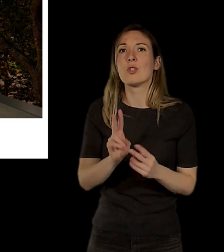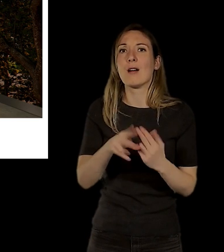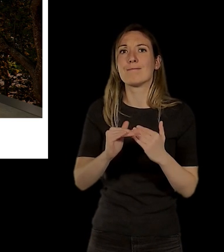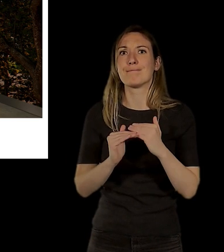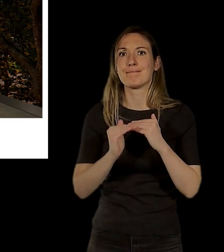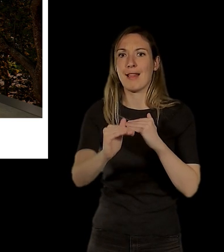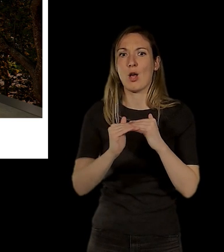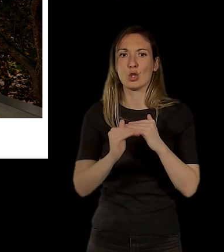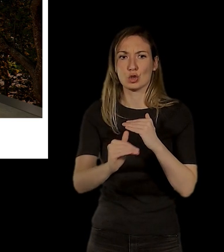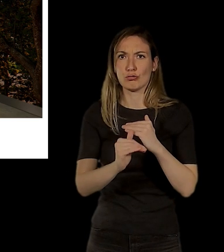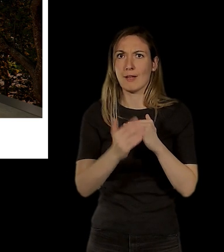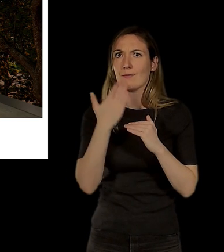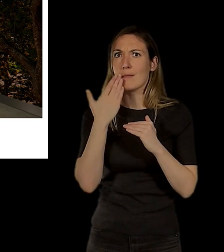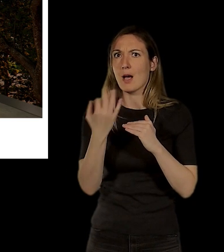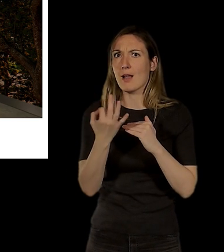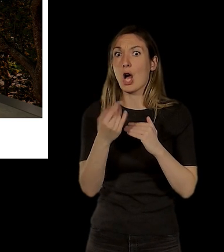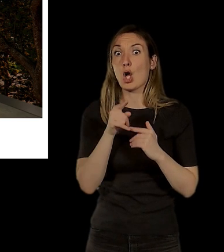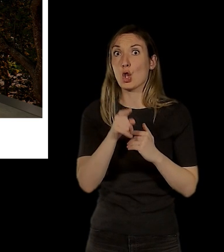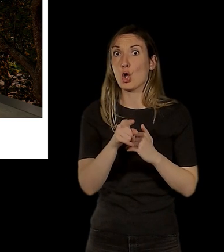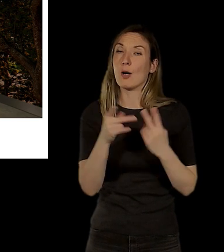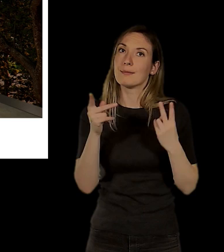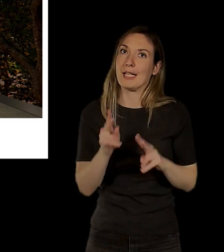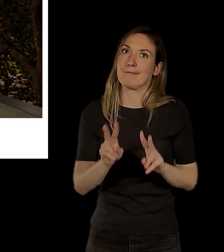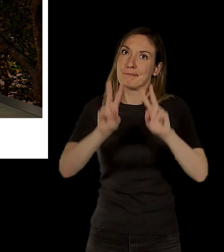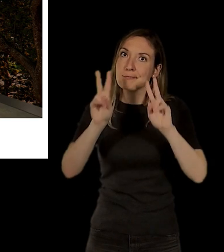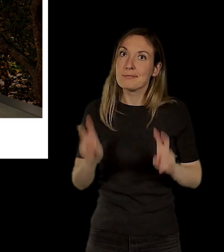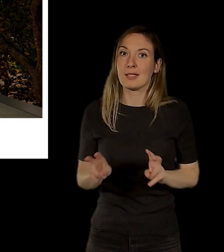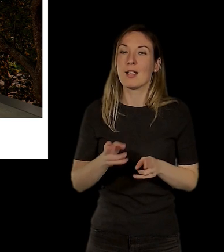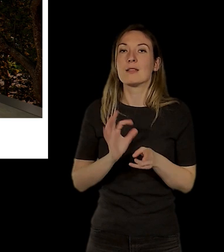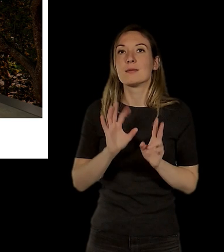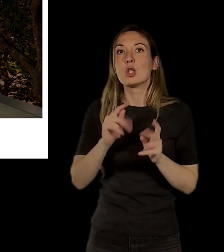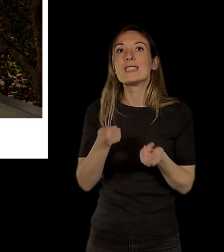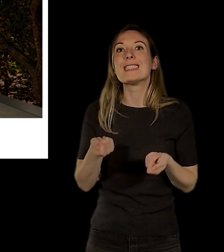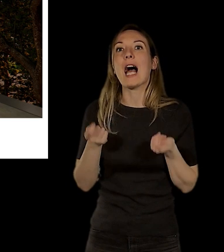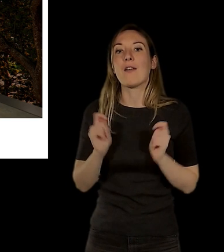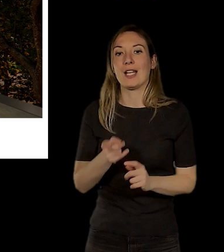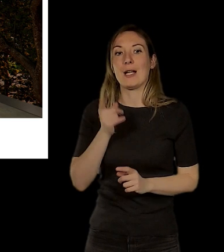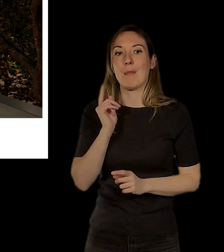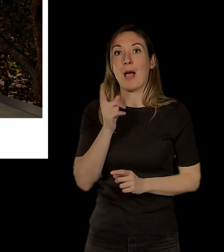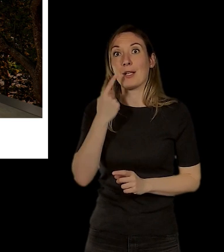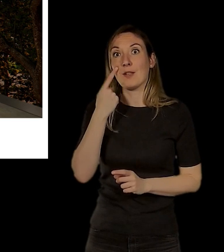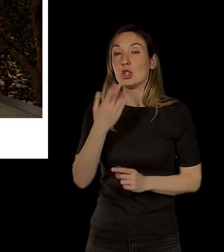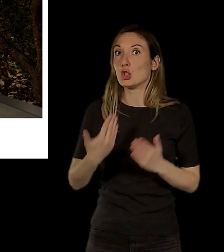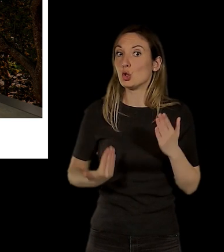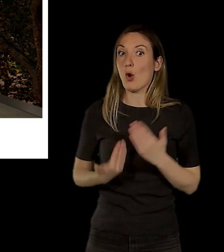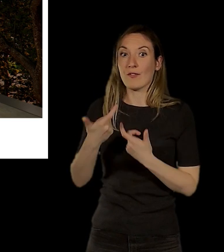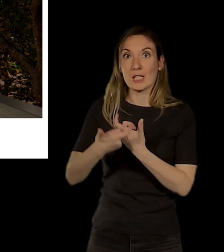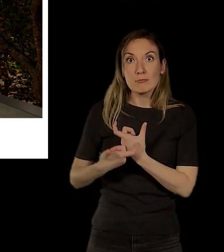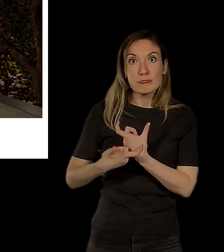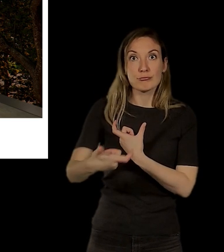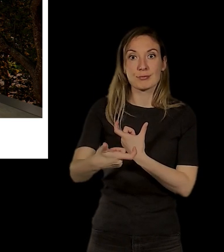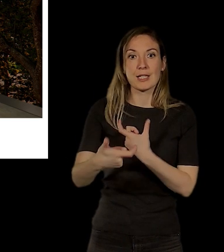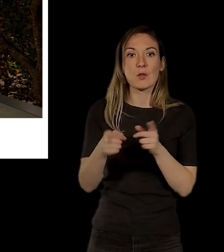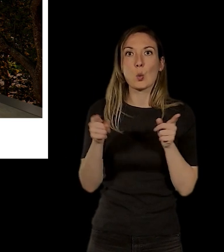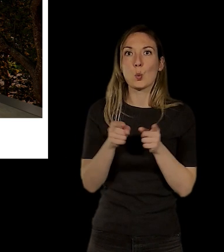to je nějaký v rámci ideové studie vypracovaný konečný stav, kde vidíme novou balustrádu, vidíme